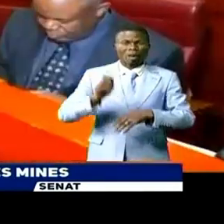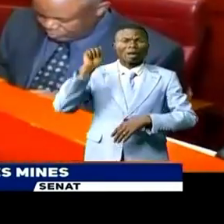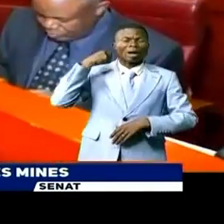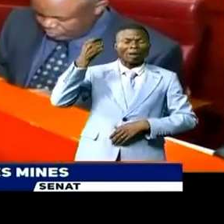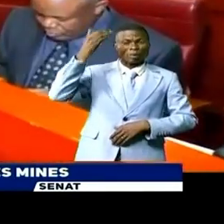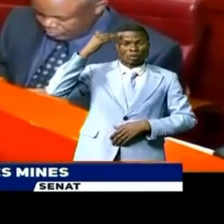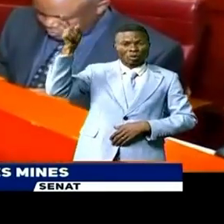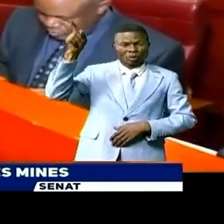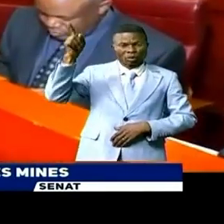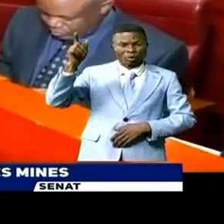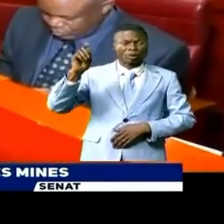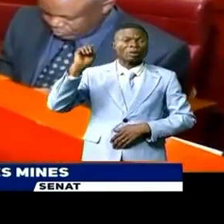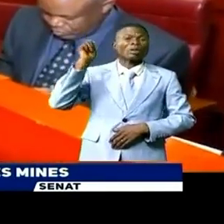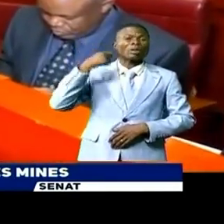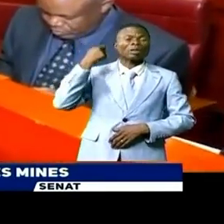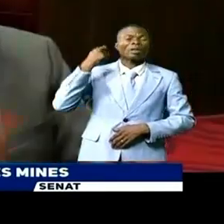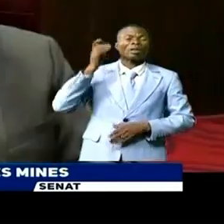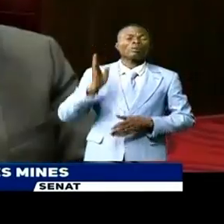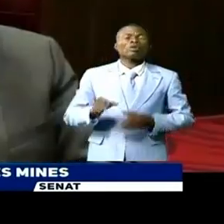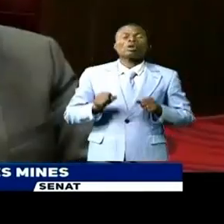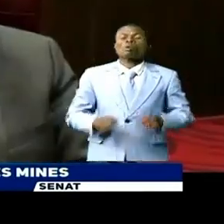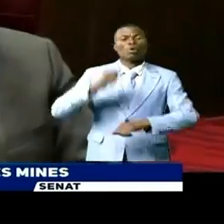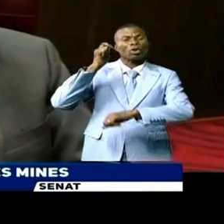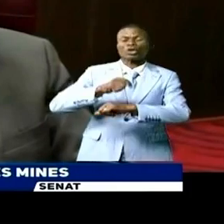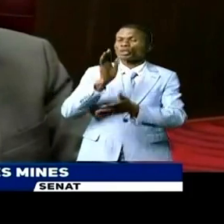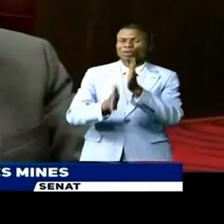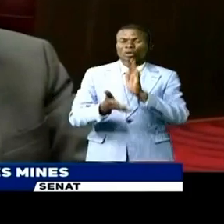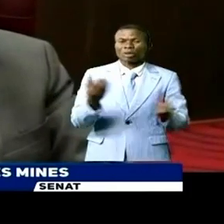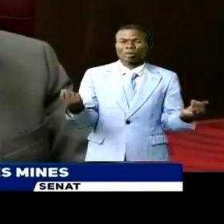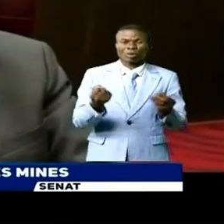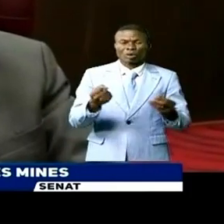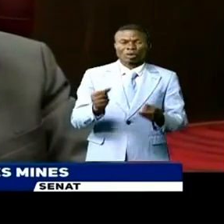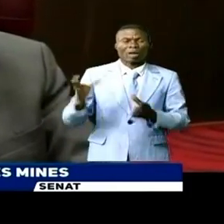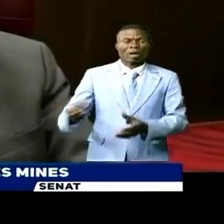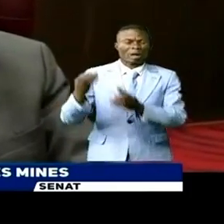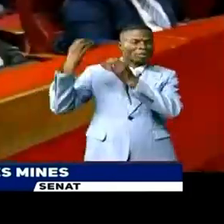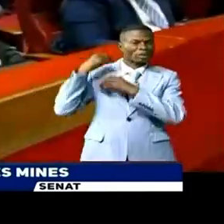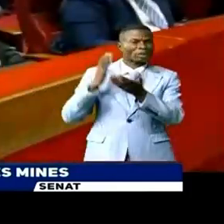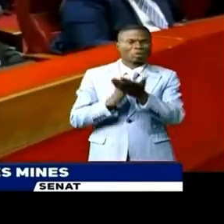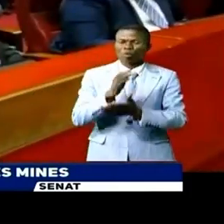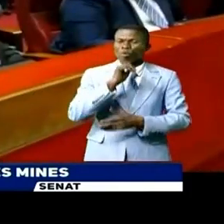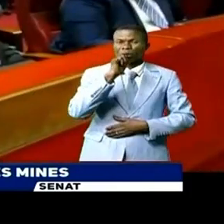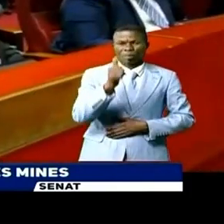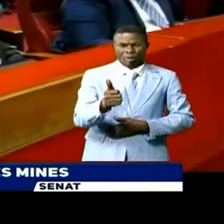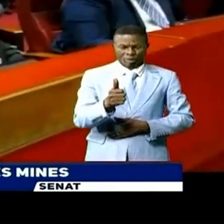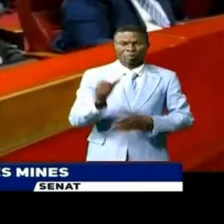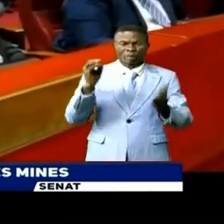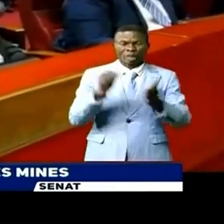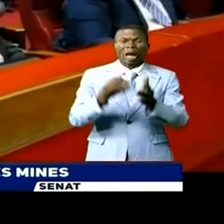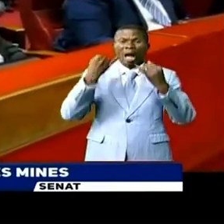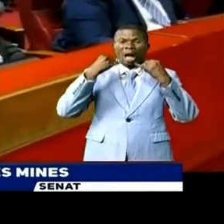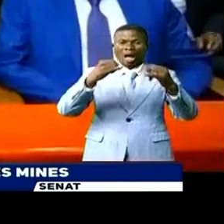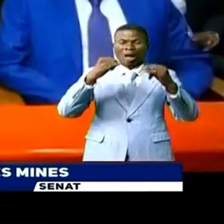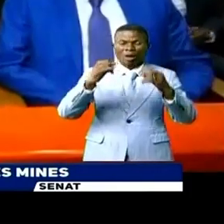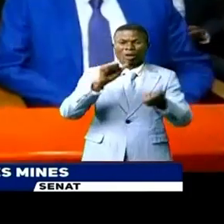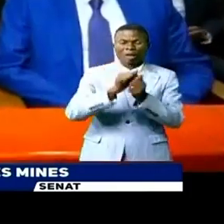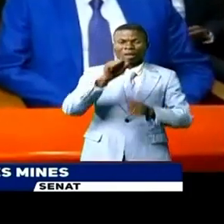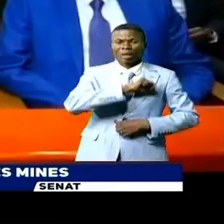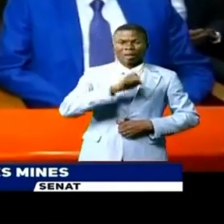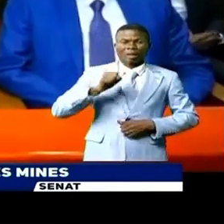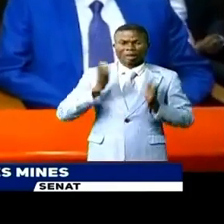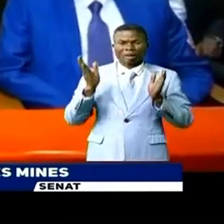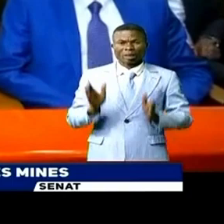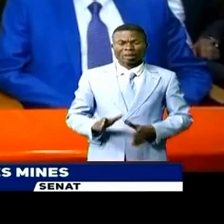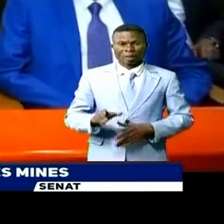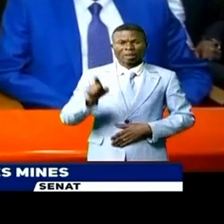cas où les prévenus meurt sans être jugé faute d'une bonne prise en charge une autre motion d'information c'est celle du sénateur célestin